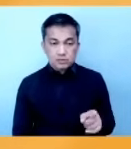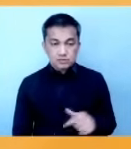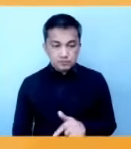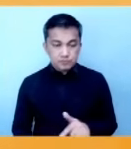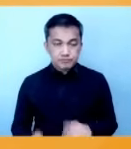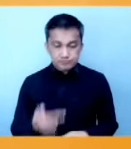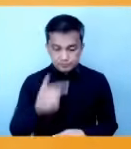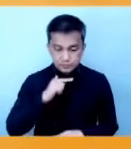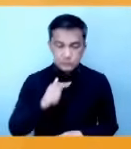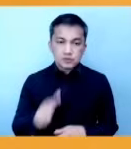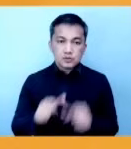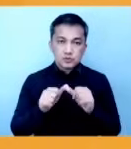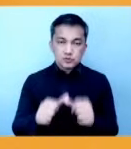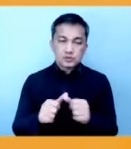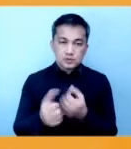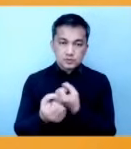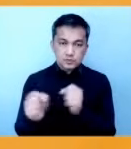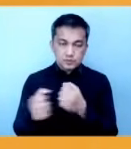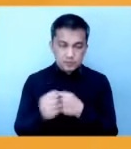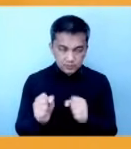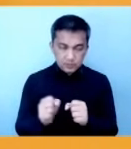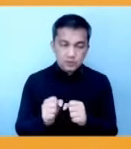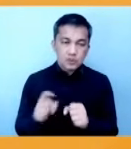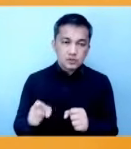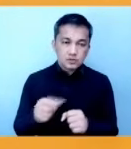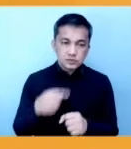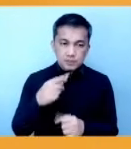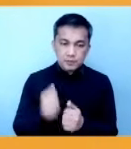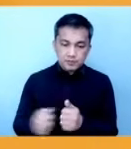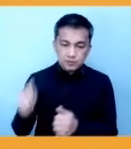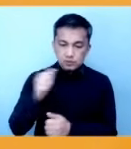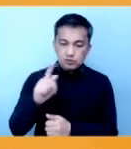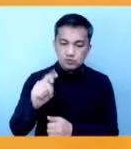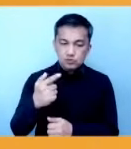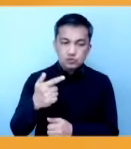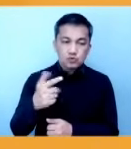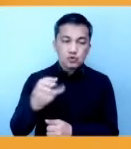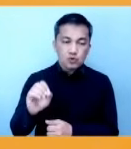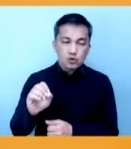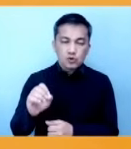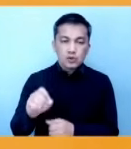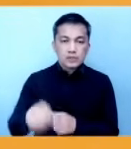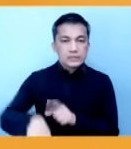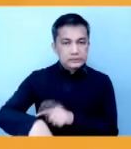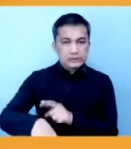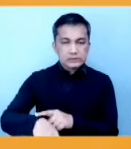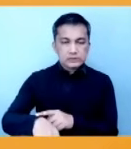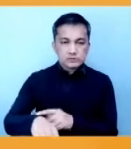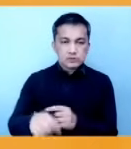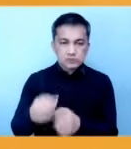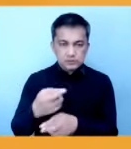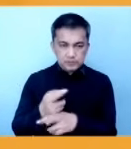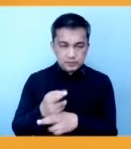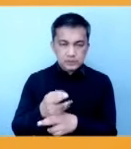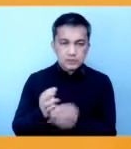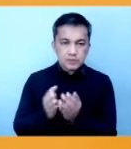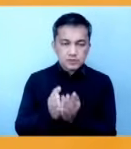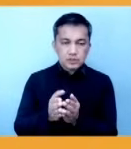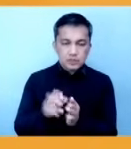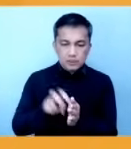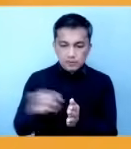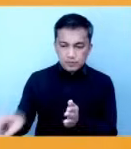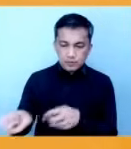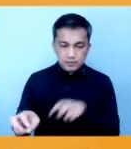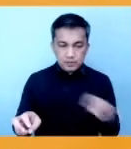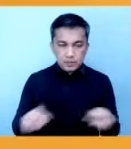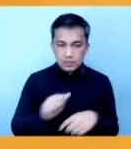sa pamunuan ng Togo, kailangan pa ng mas mahabang oras para maiayos ang barko. Ibababa raw muna ang lahat